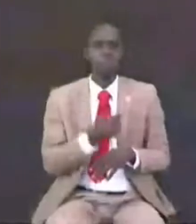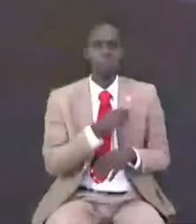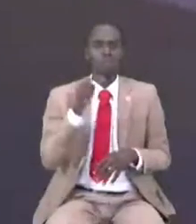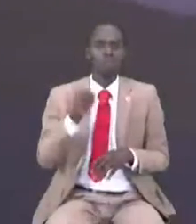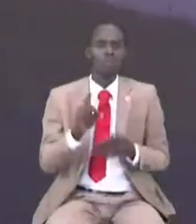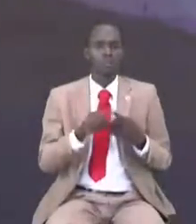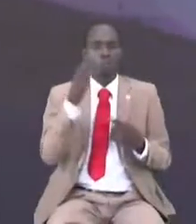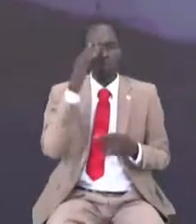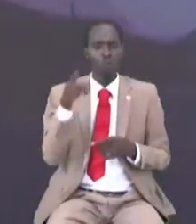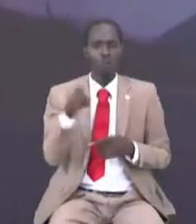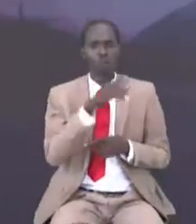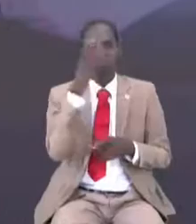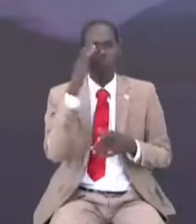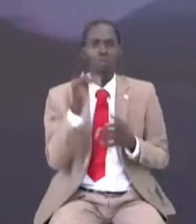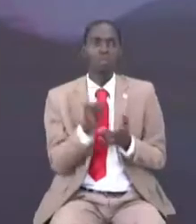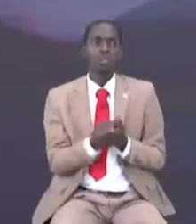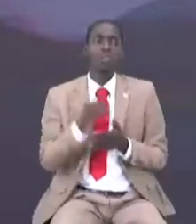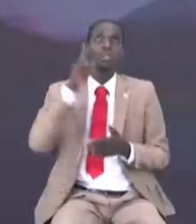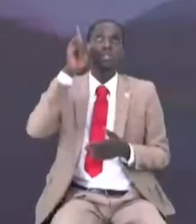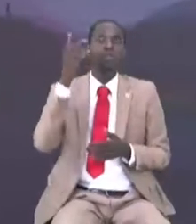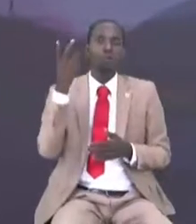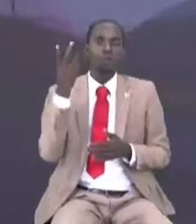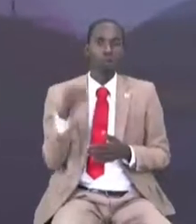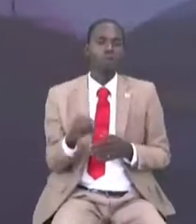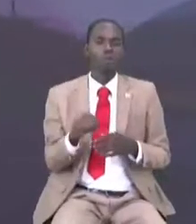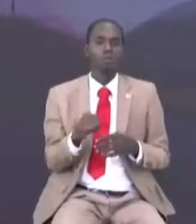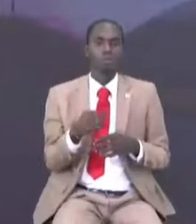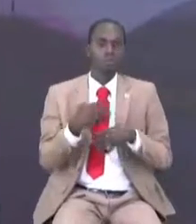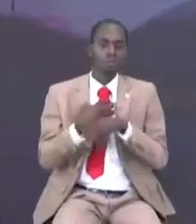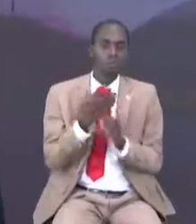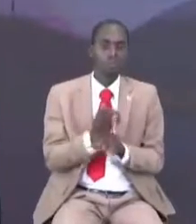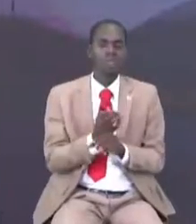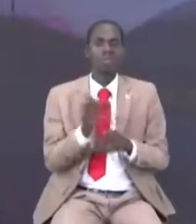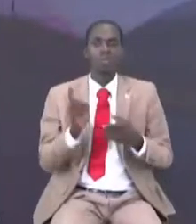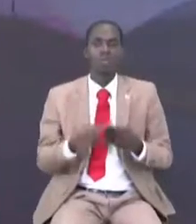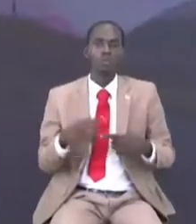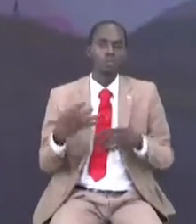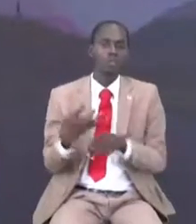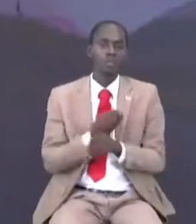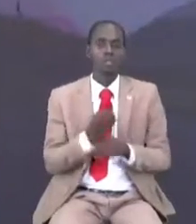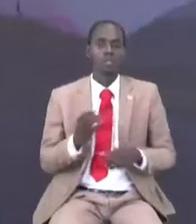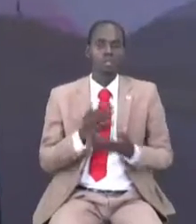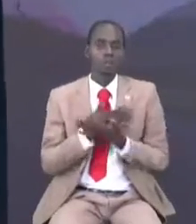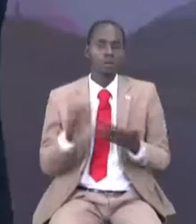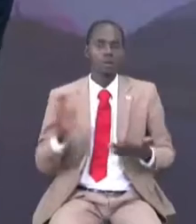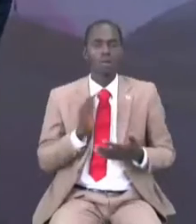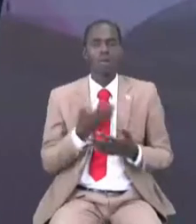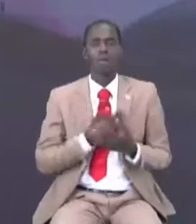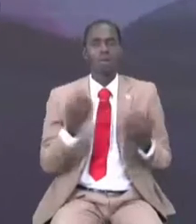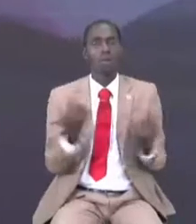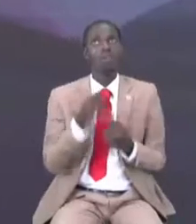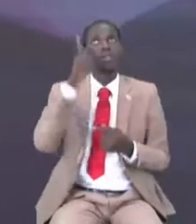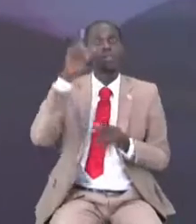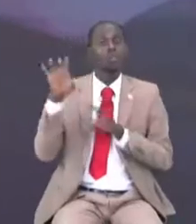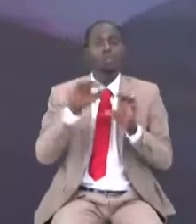pour ôter les péchés. Il n'est pas venu nous condamner. Il n'est pas venu nous juger. Il n'est pas venu dire